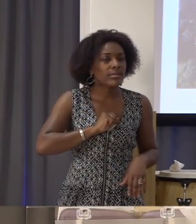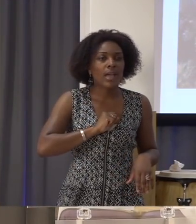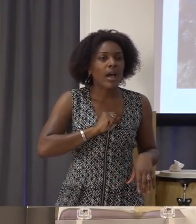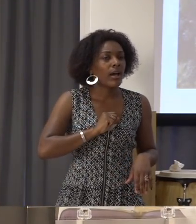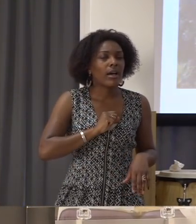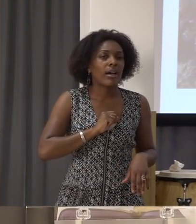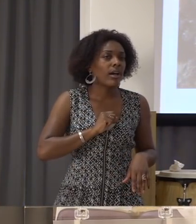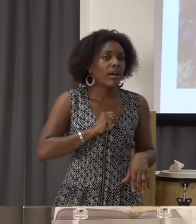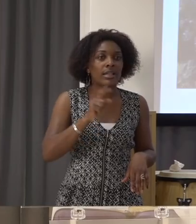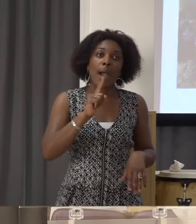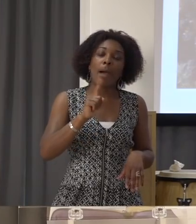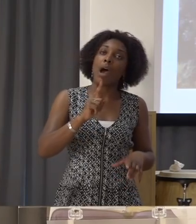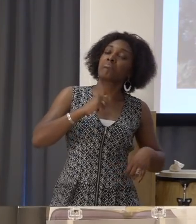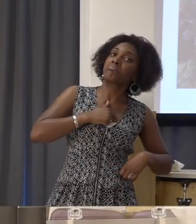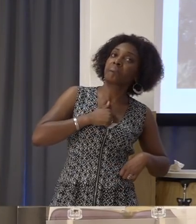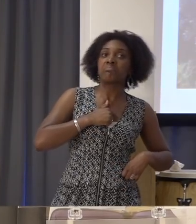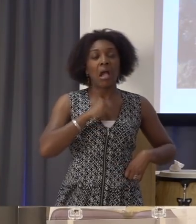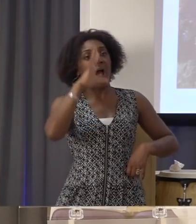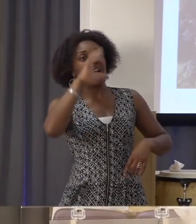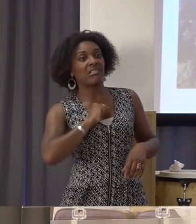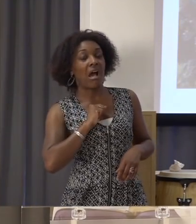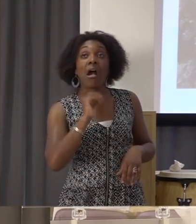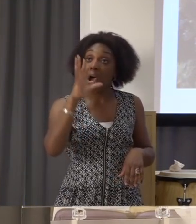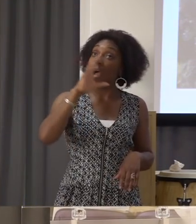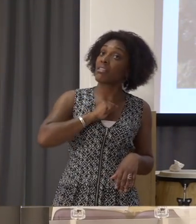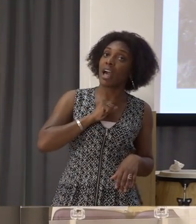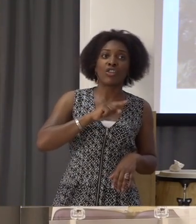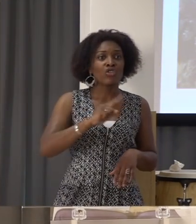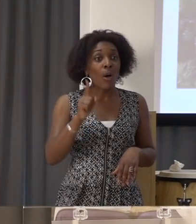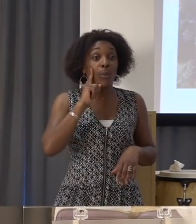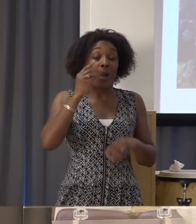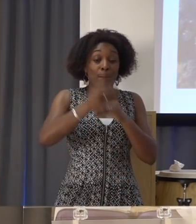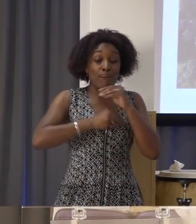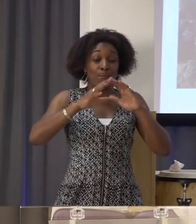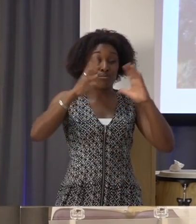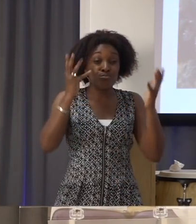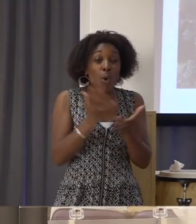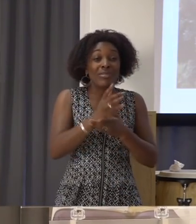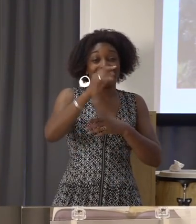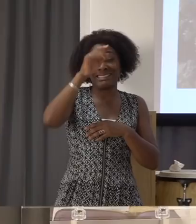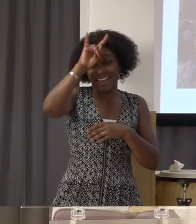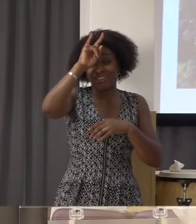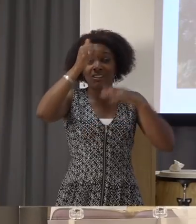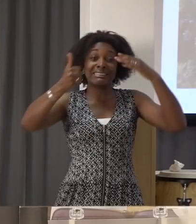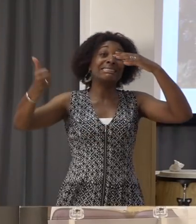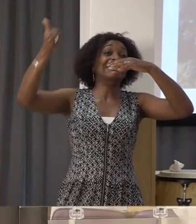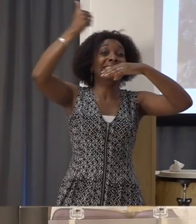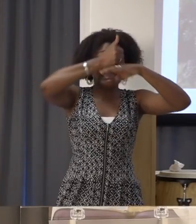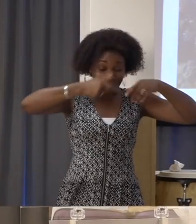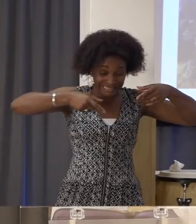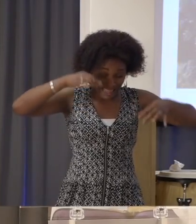Il n'y a rien de coïncidence dans ce monde, puisque ce monde est sous la domination. Ce monde est contrôlé.